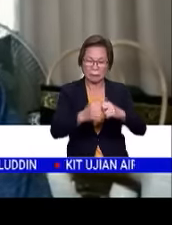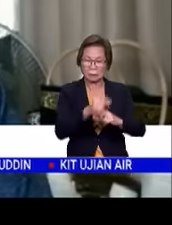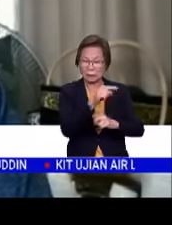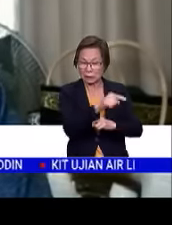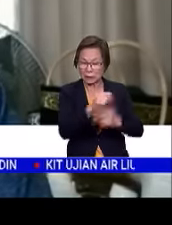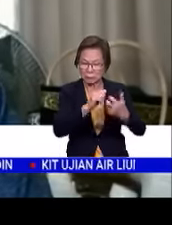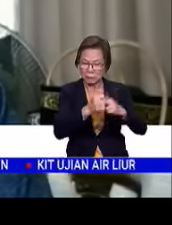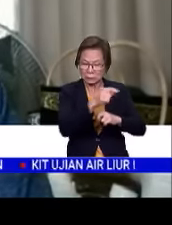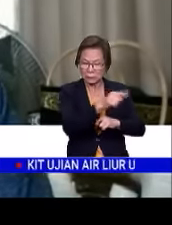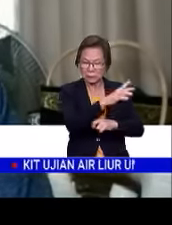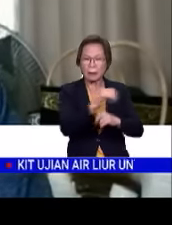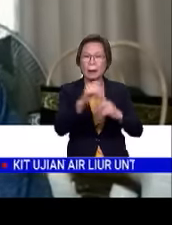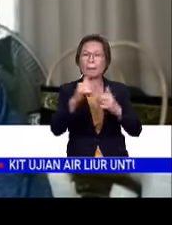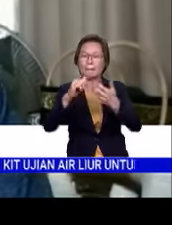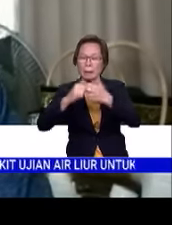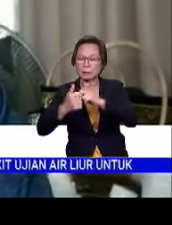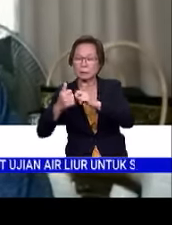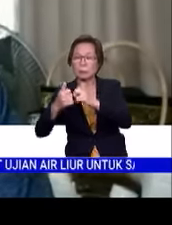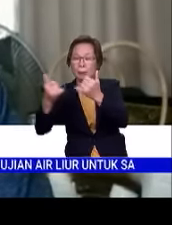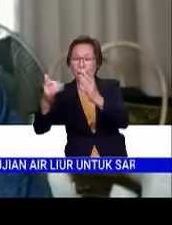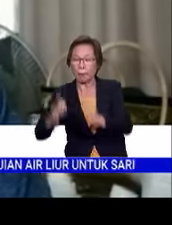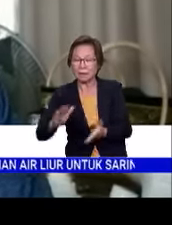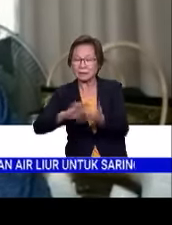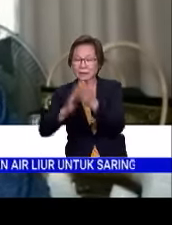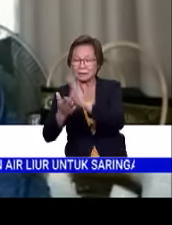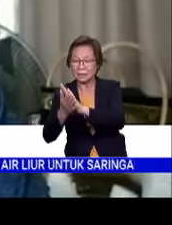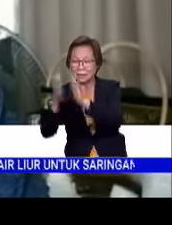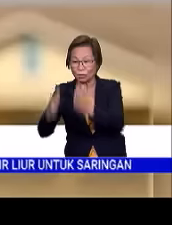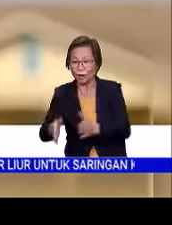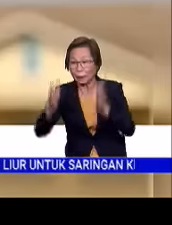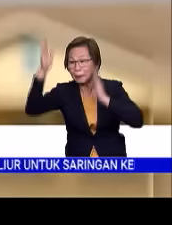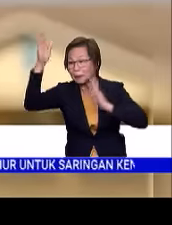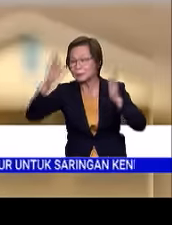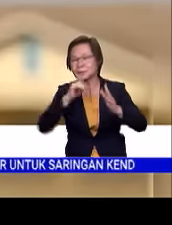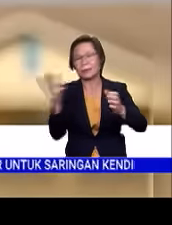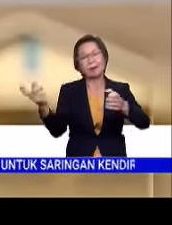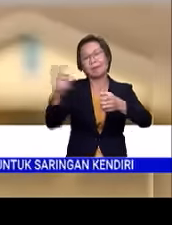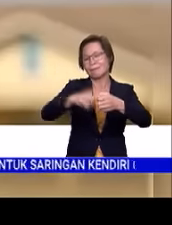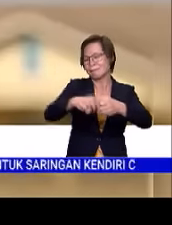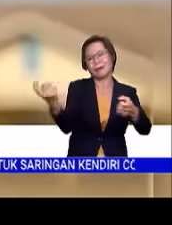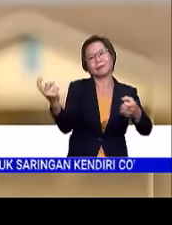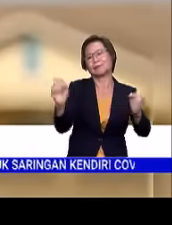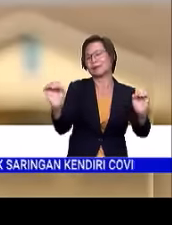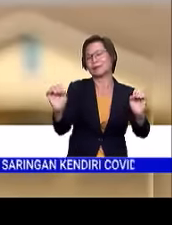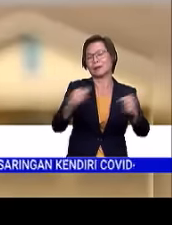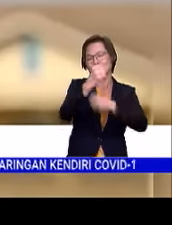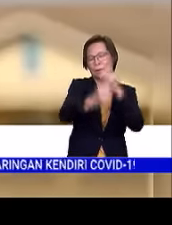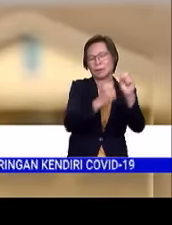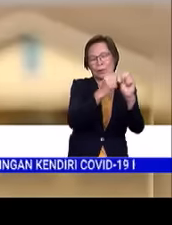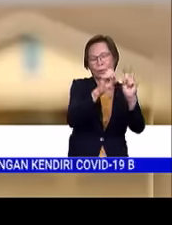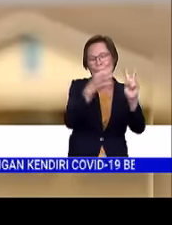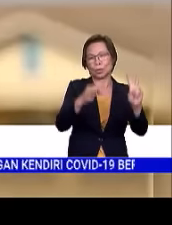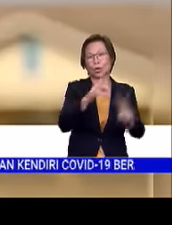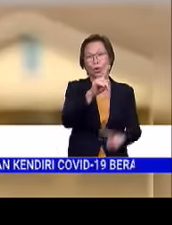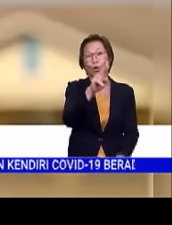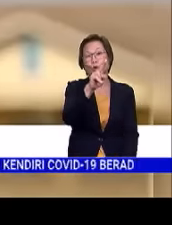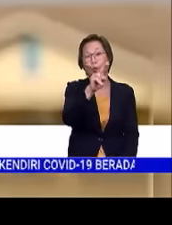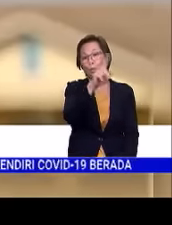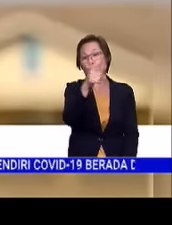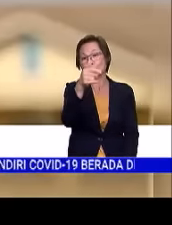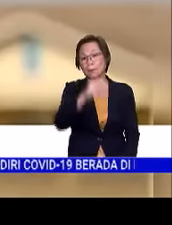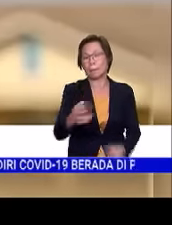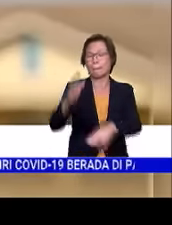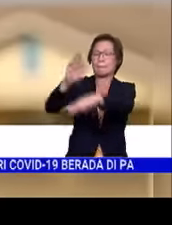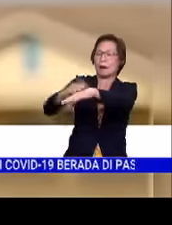dengan isu pemain naturalisasi ini tiada berkaitan. Pada 2019, Wan Kuzain pernah